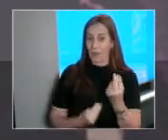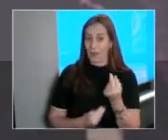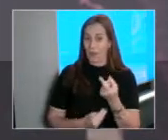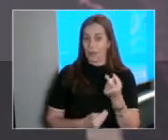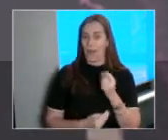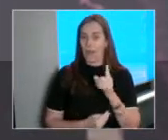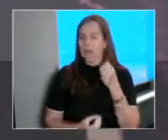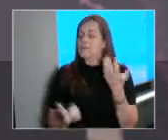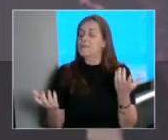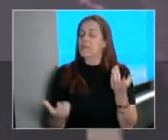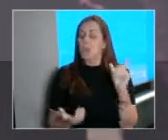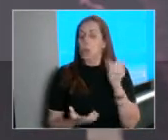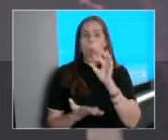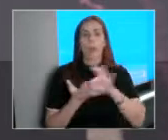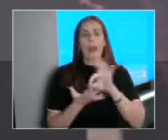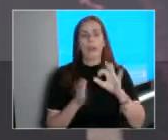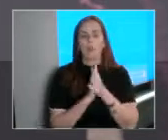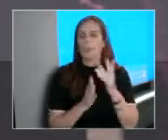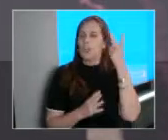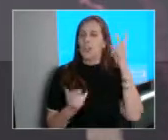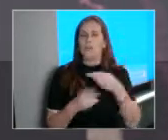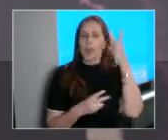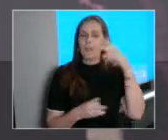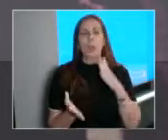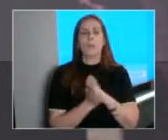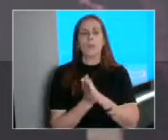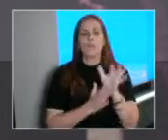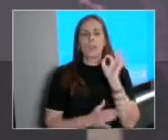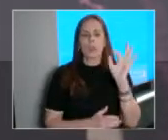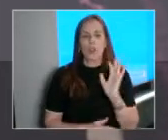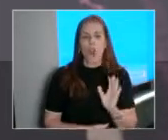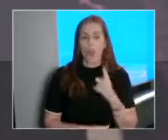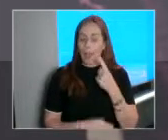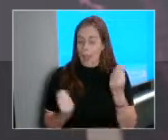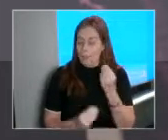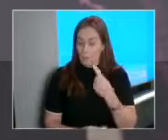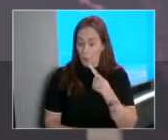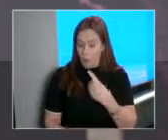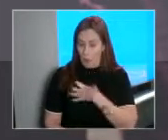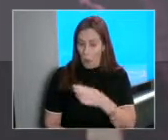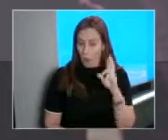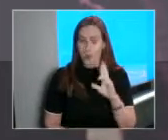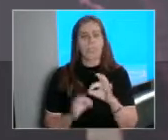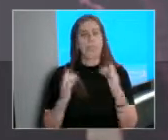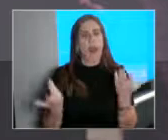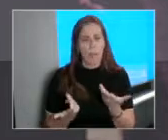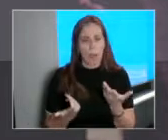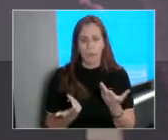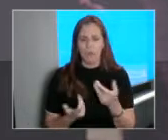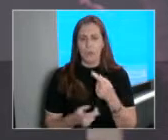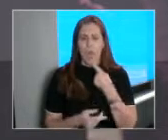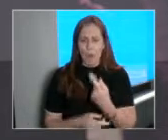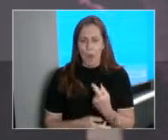כתב המון, אז קשה לדעת מה המוטיבציות הפנימיות. אבל אחד הדברים שהוא אמר לאורך, אז זה התחיל בזה שבאמת